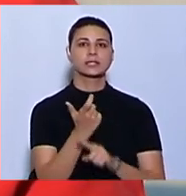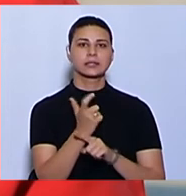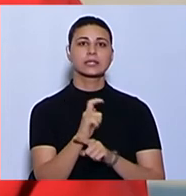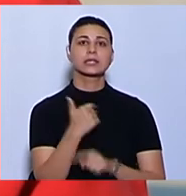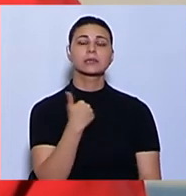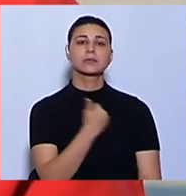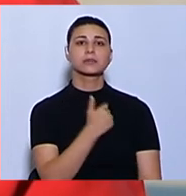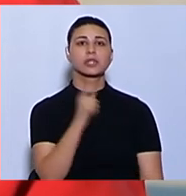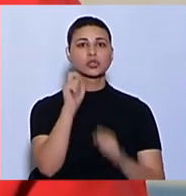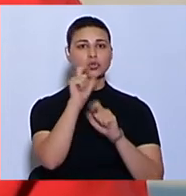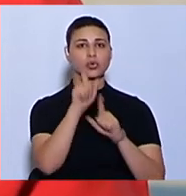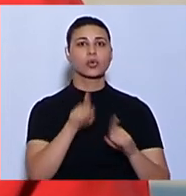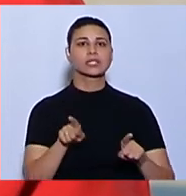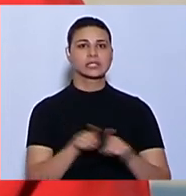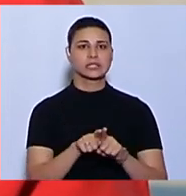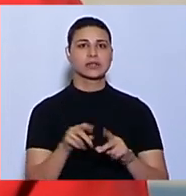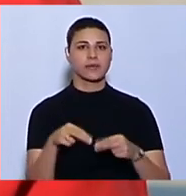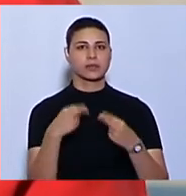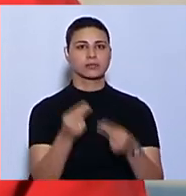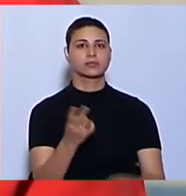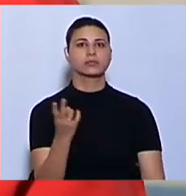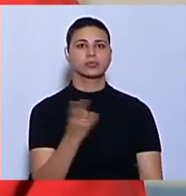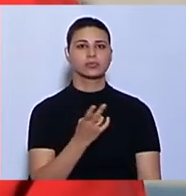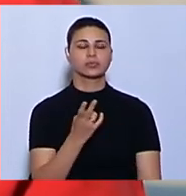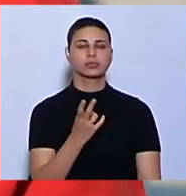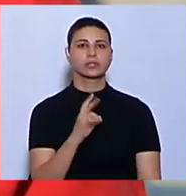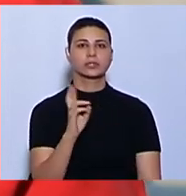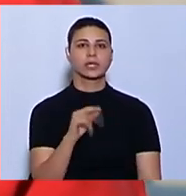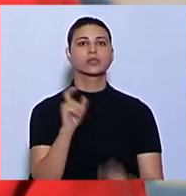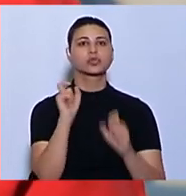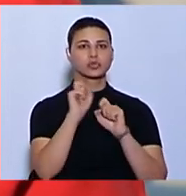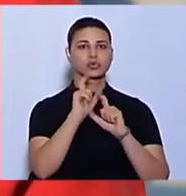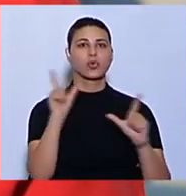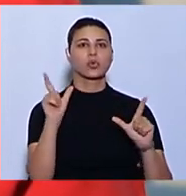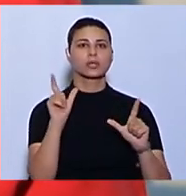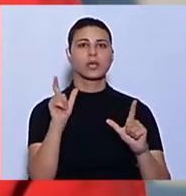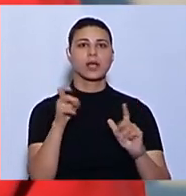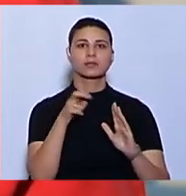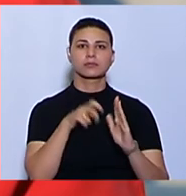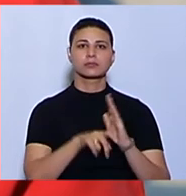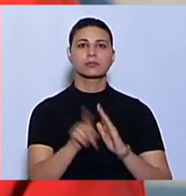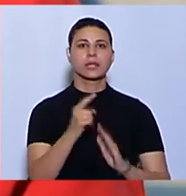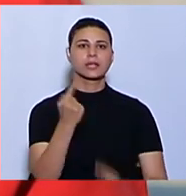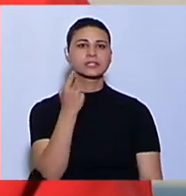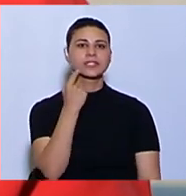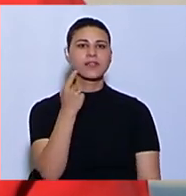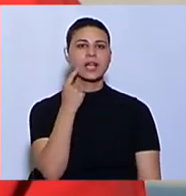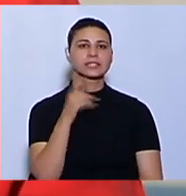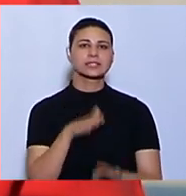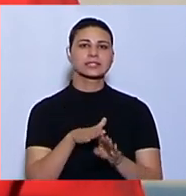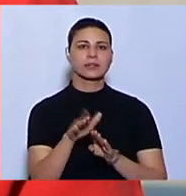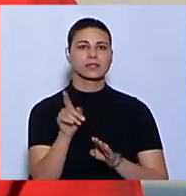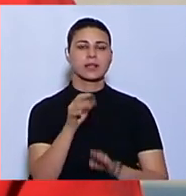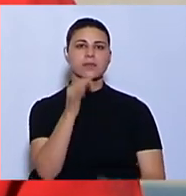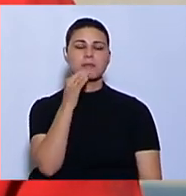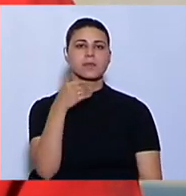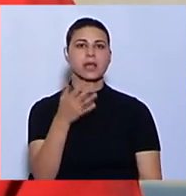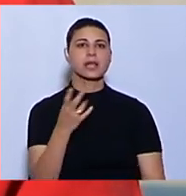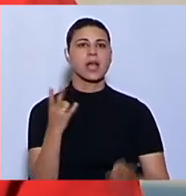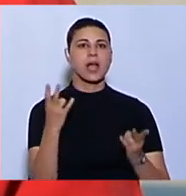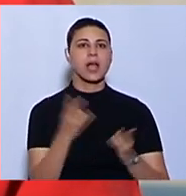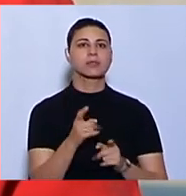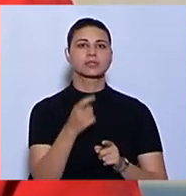მინდა, რომ სკოლაც იგივე საშუალებას იძლეოდეს და სკოლიდან არ გამოვდიოდეთ დაკომპლექსებულები და მერე წლები არ